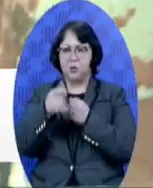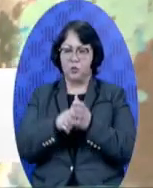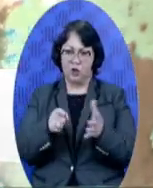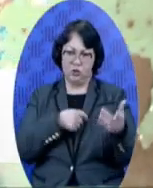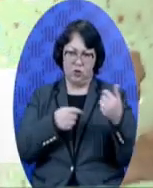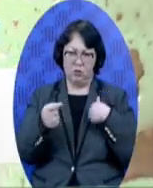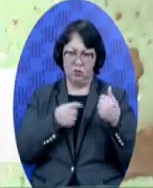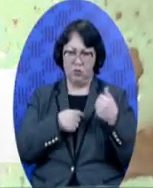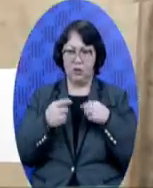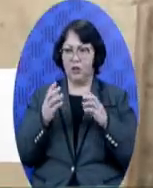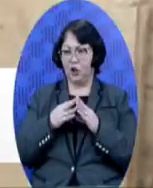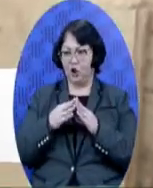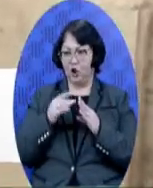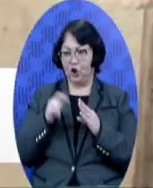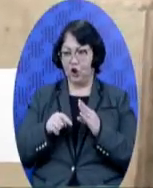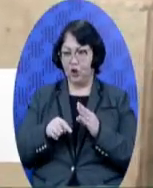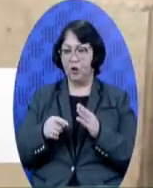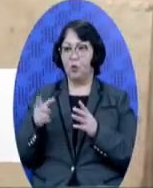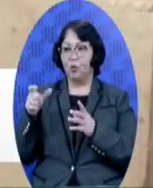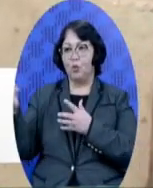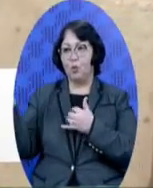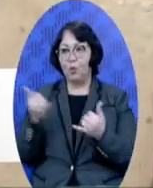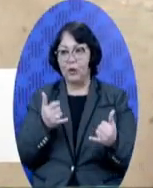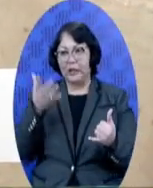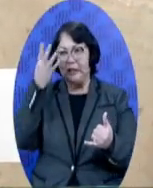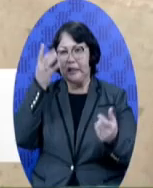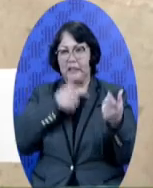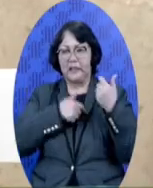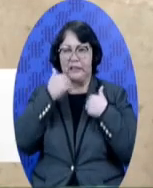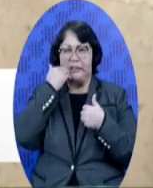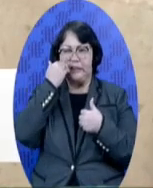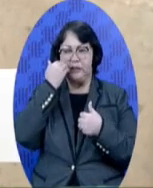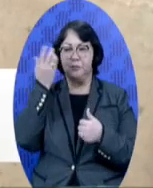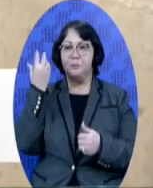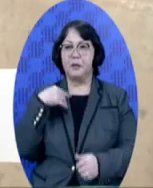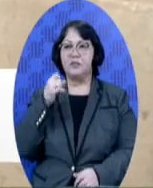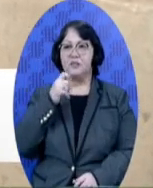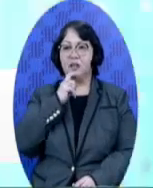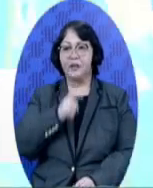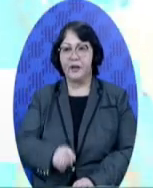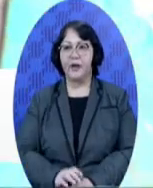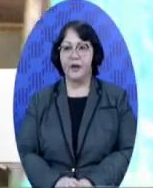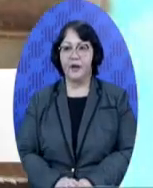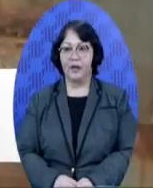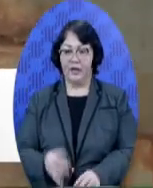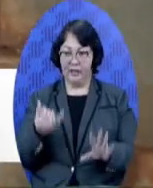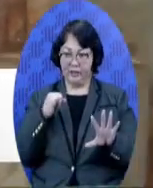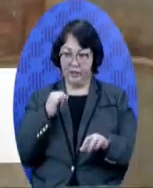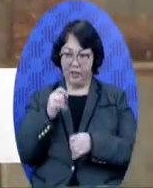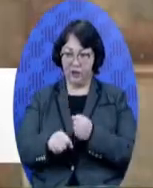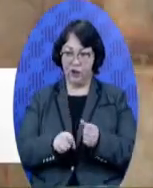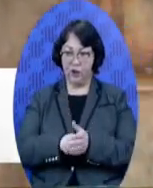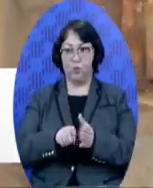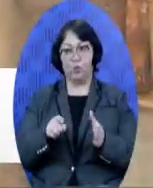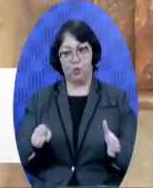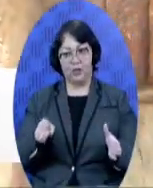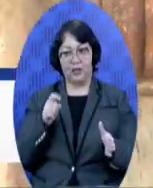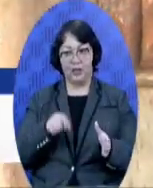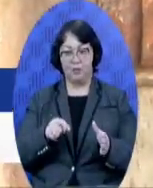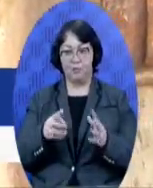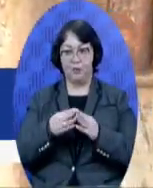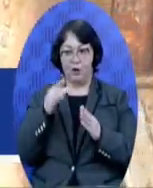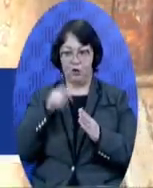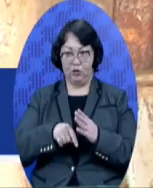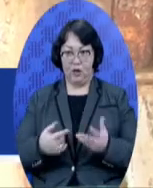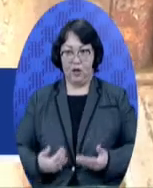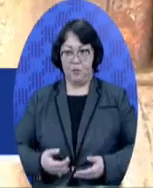болж тэрээр гэртээ зочид дурхаасч санаа зовиндог байсан тухайга ярьлаа. 60 жил л ийм байранд одоо